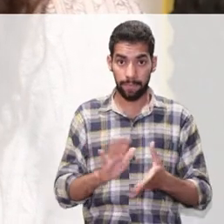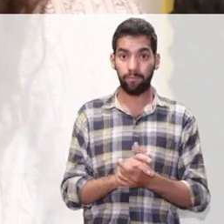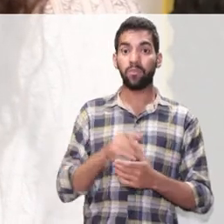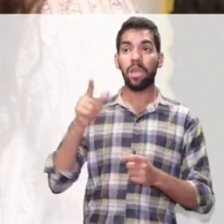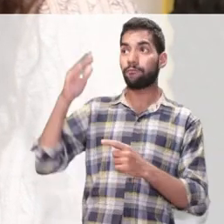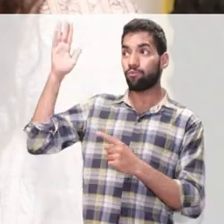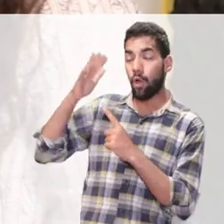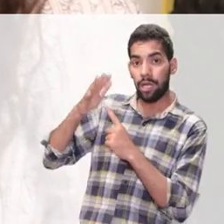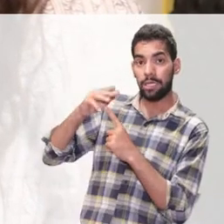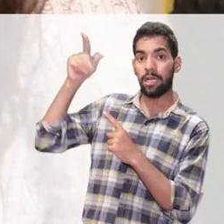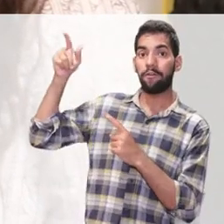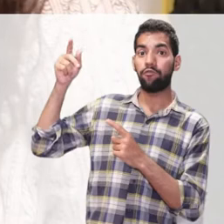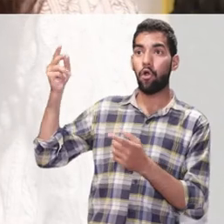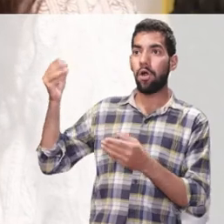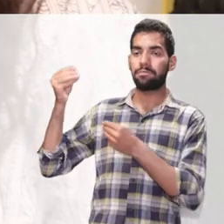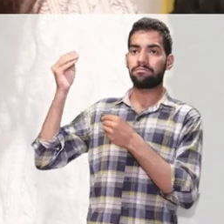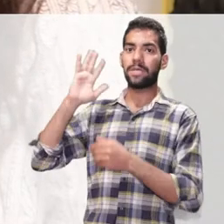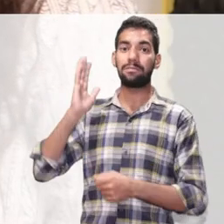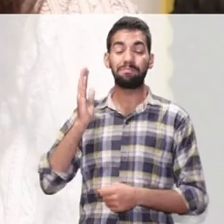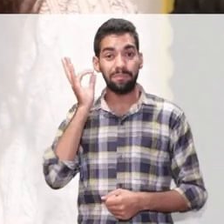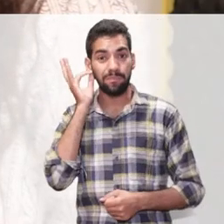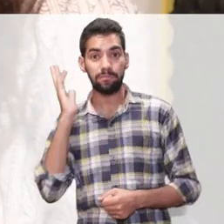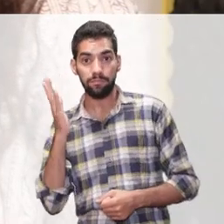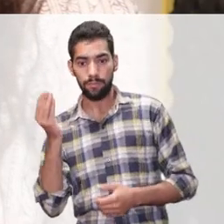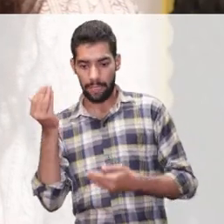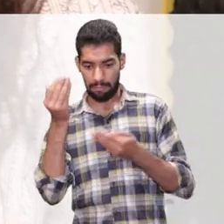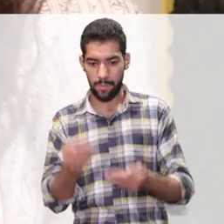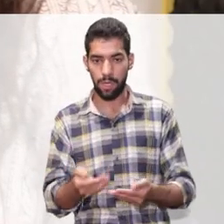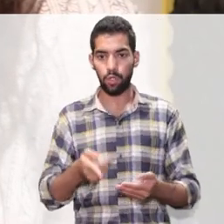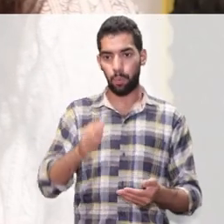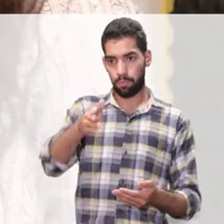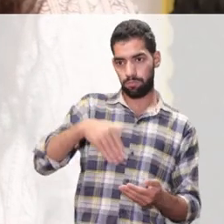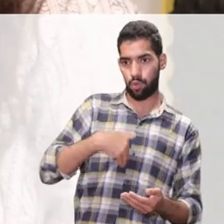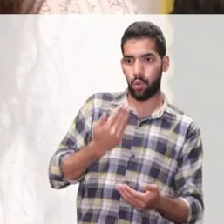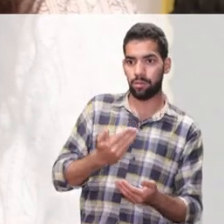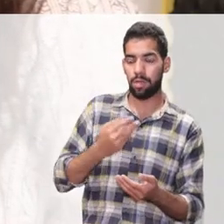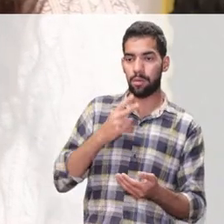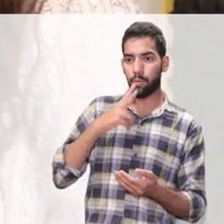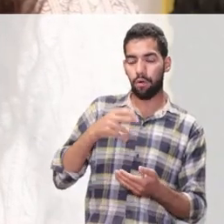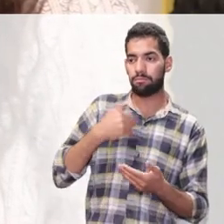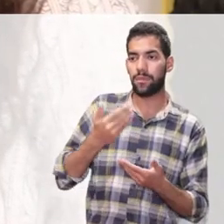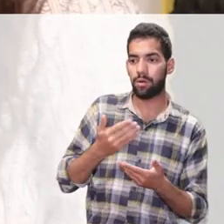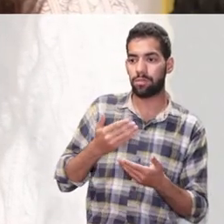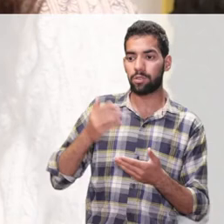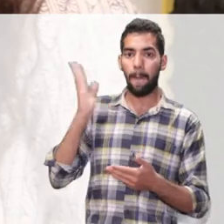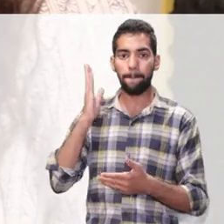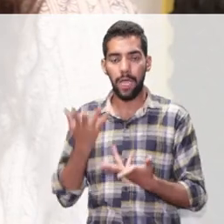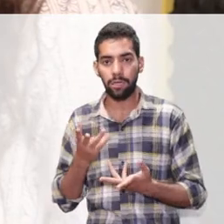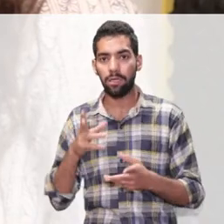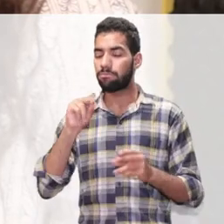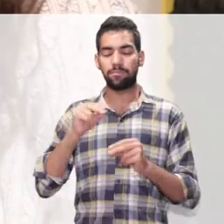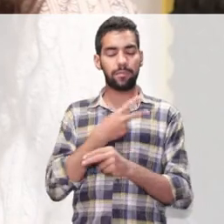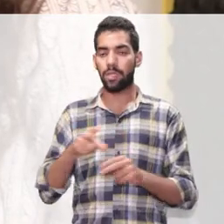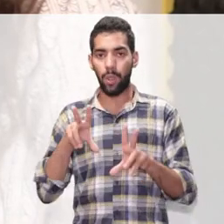रखेंगे सुधार आप अपने आपको दोगे आपने किसी के साथ जाति की है आप अंदर से कोट चीजों को खाने शुरू हो जाएगी एग्जाम